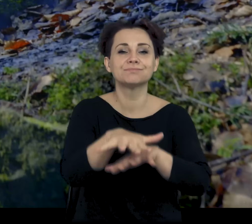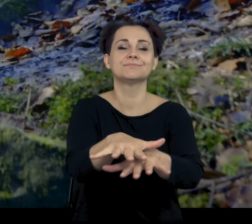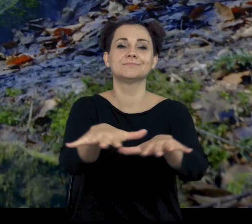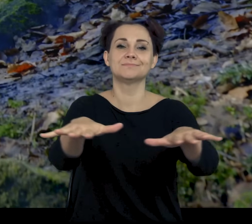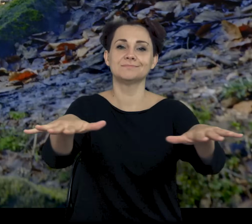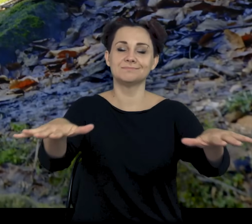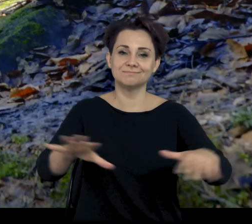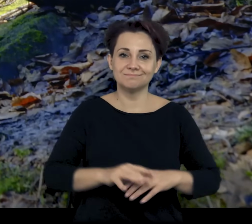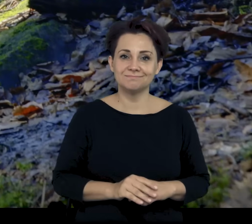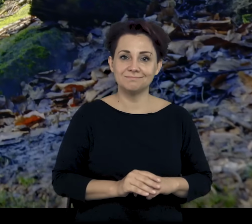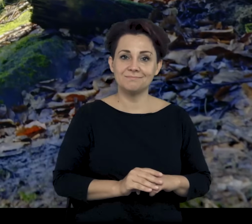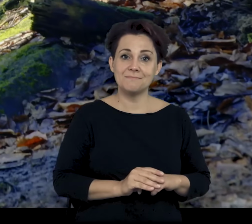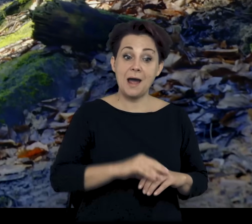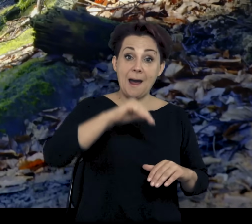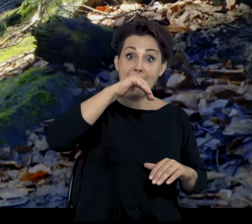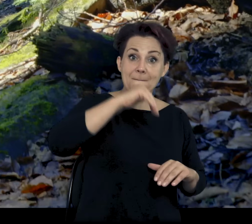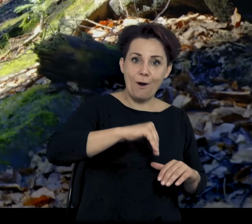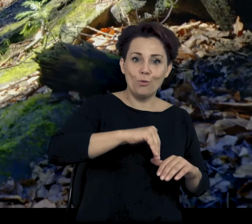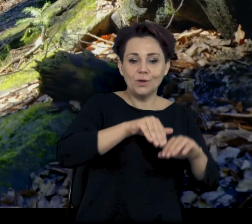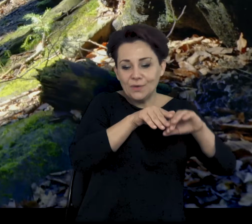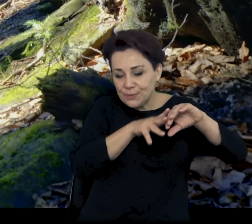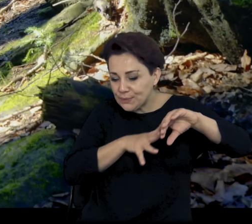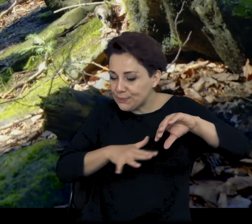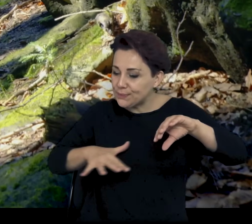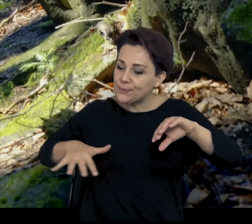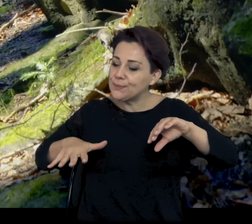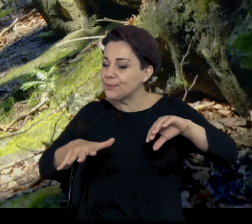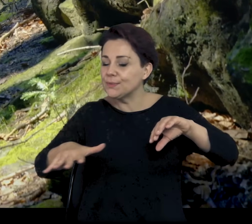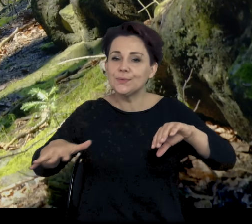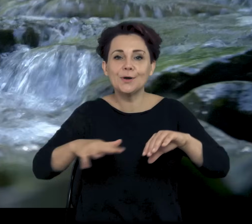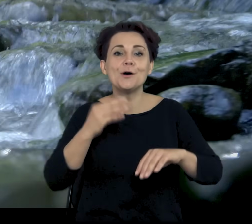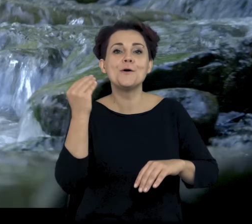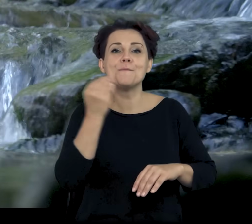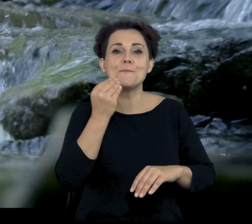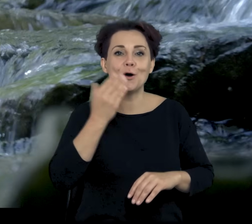A te z południowych do Morza Czarnego.